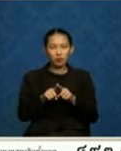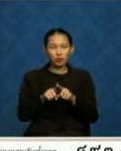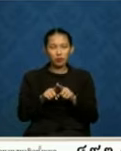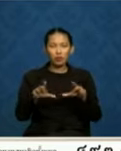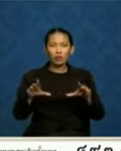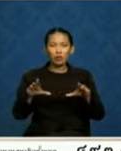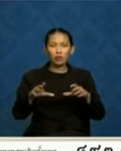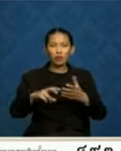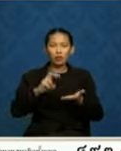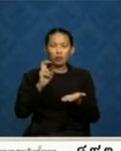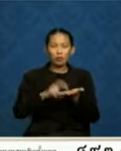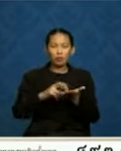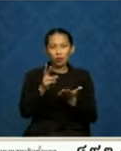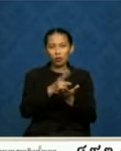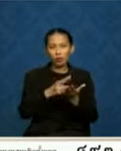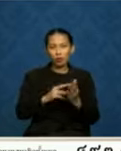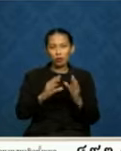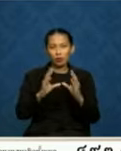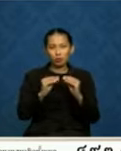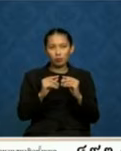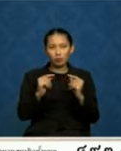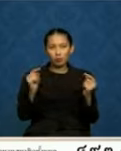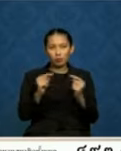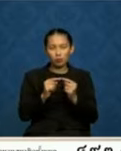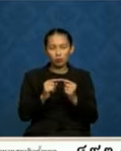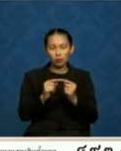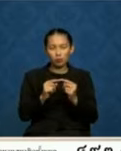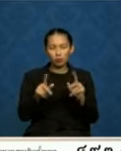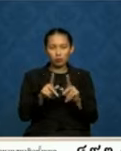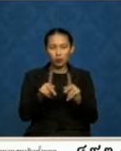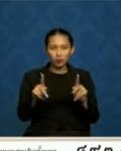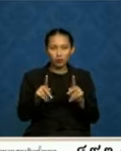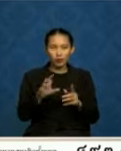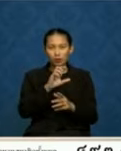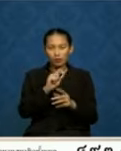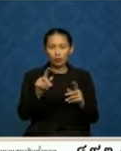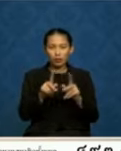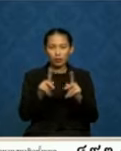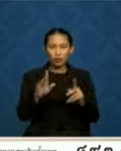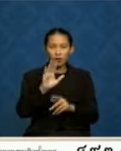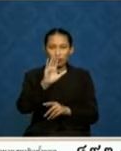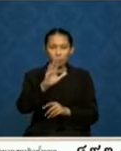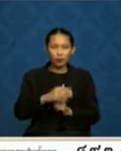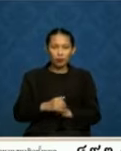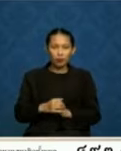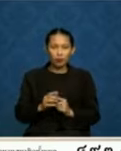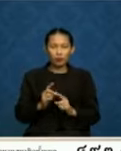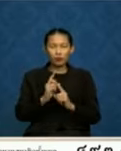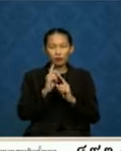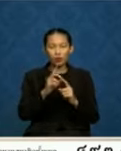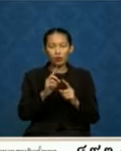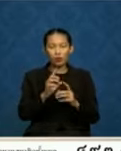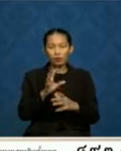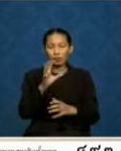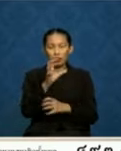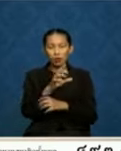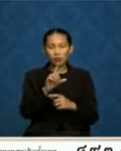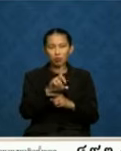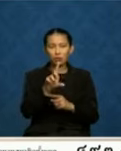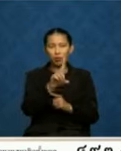ารับรองรายงานการประชุมของกรรมการและข้อสังเกตของกรรมการตามข้อบังคับ